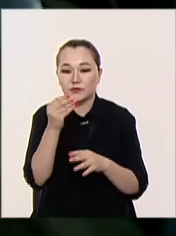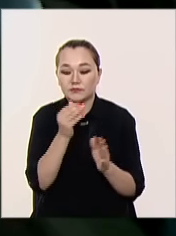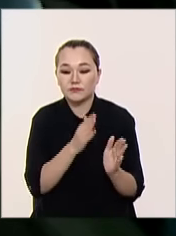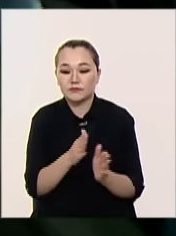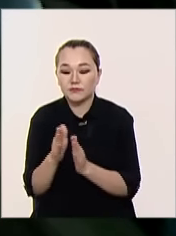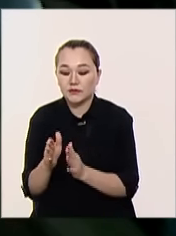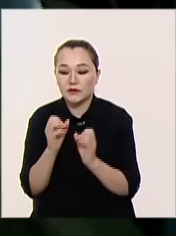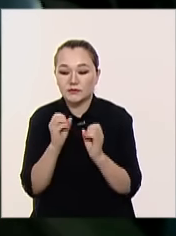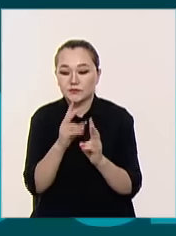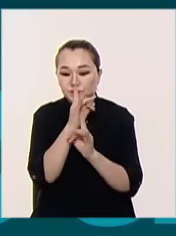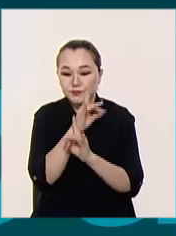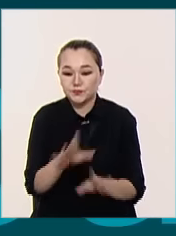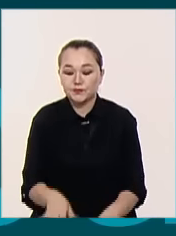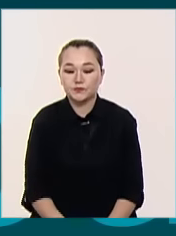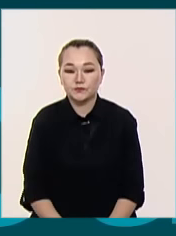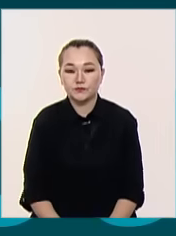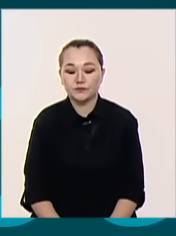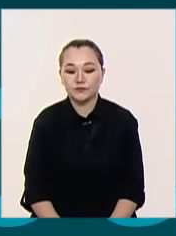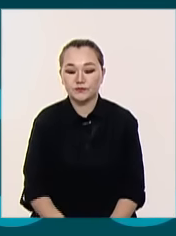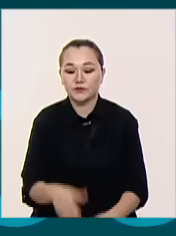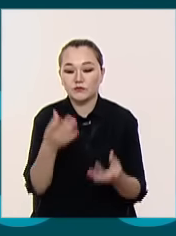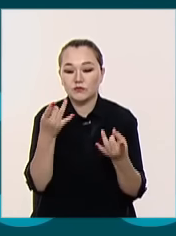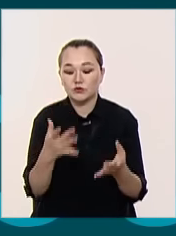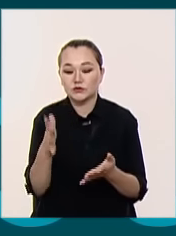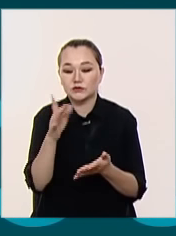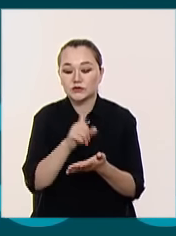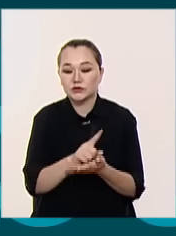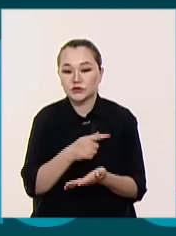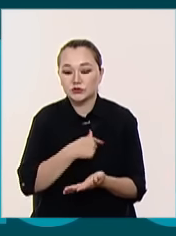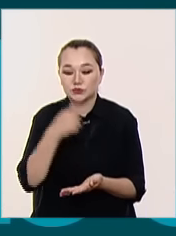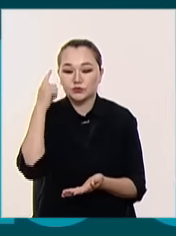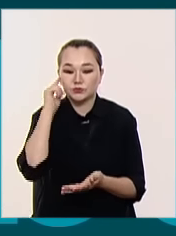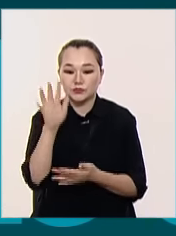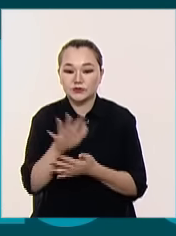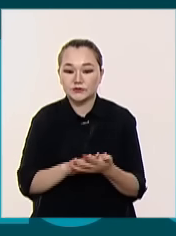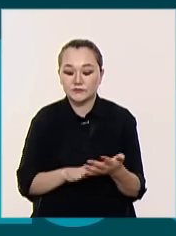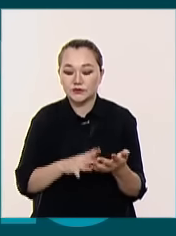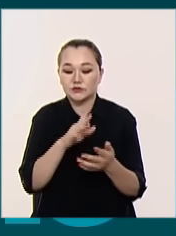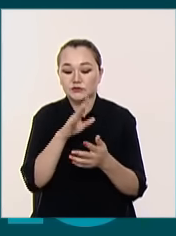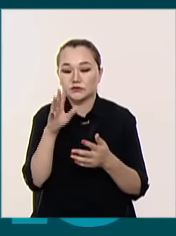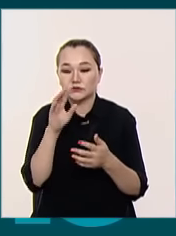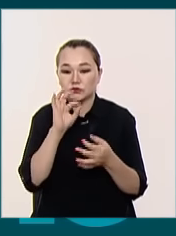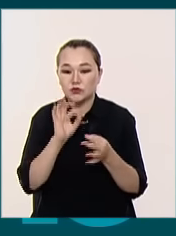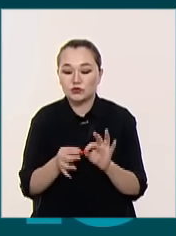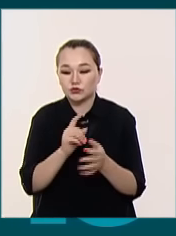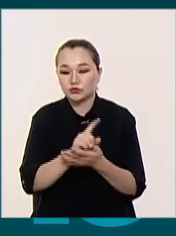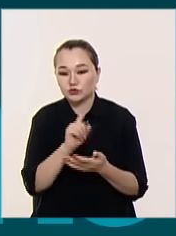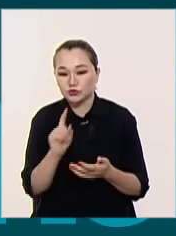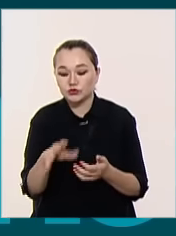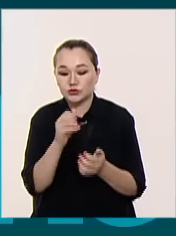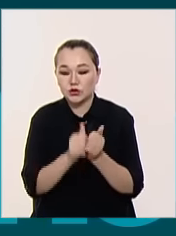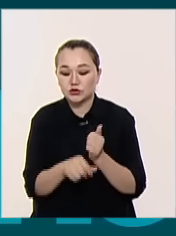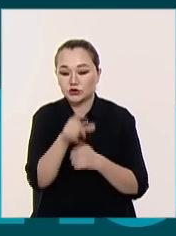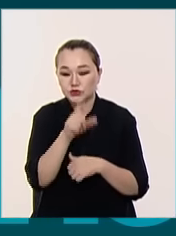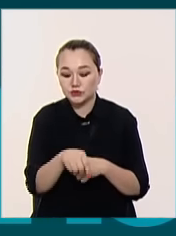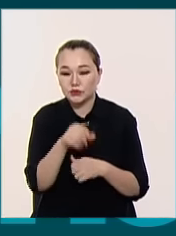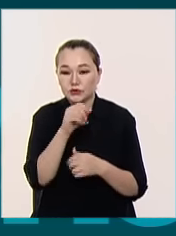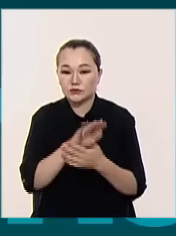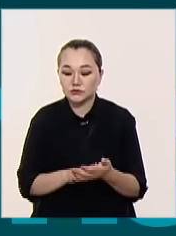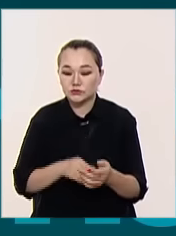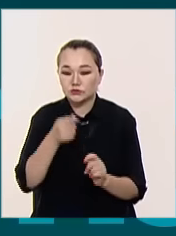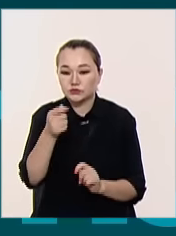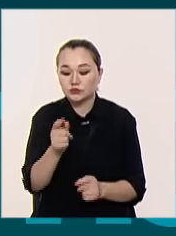қауіп төндірмейді. Они должны просто заявочным. Менің ойымша өтініш беруде еш қиындық болмау керек. Әр салымшы сыйақы алуға өтініш